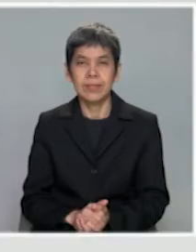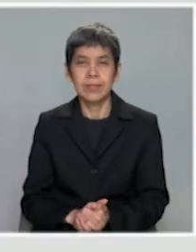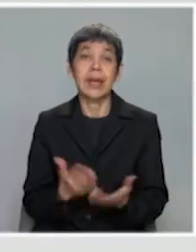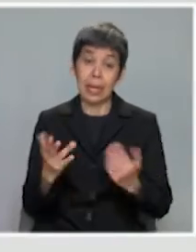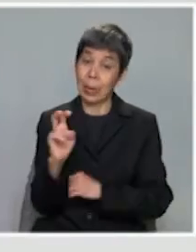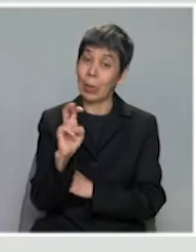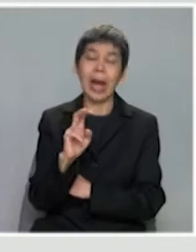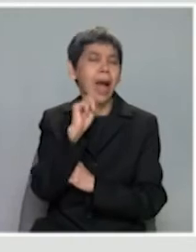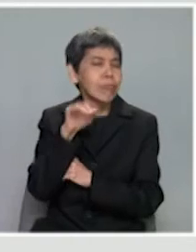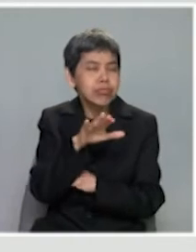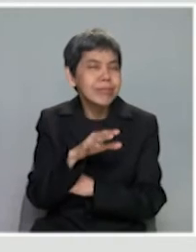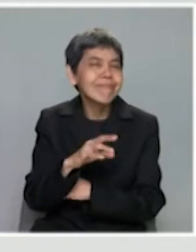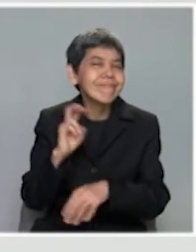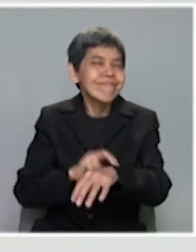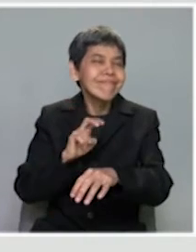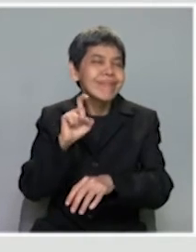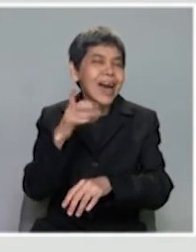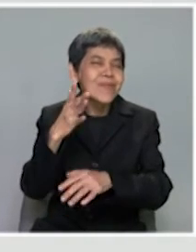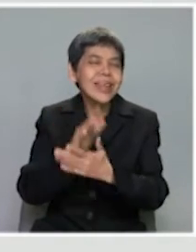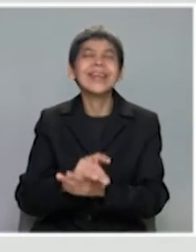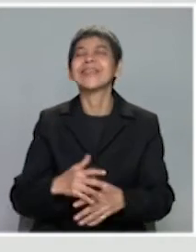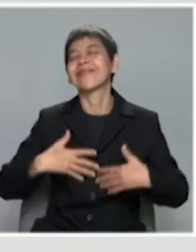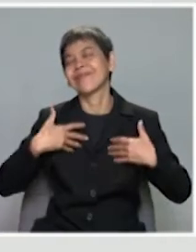เป็นงูพ่นน้ำที่ไม่มีพิษไม่มีภัยมีแ